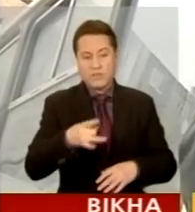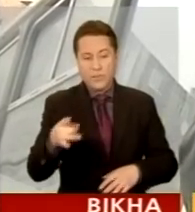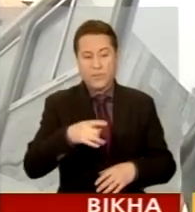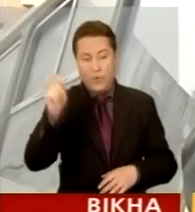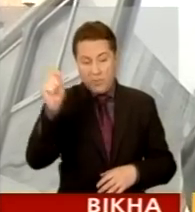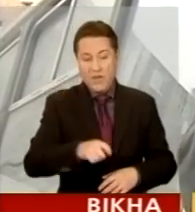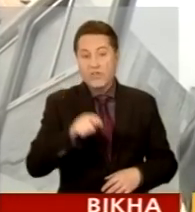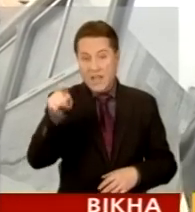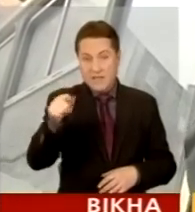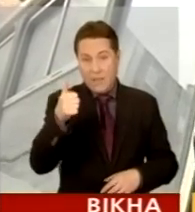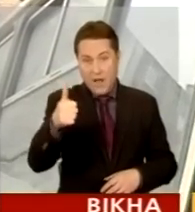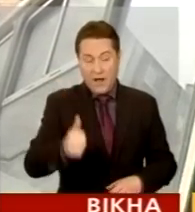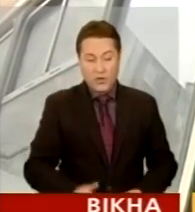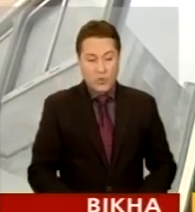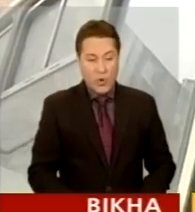хорошо.